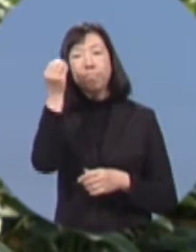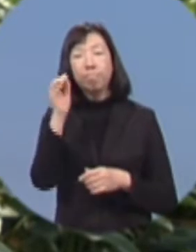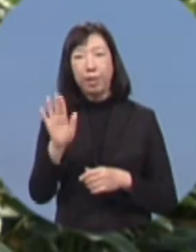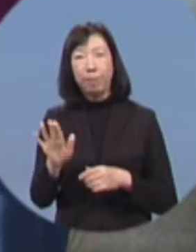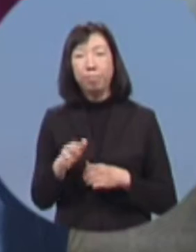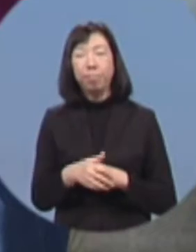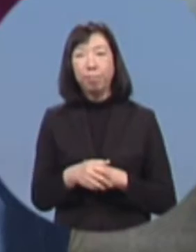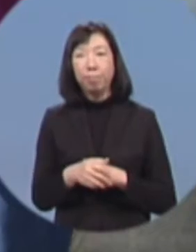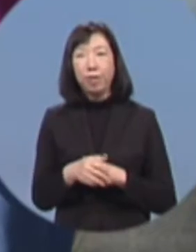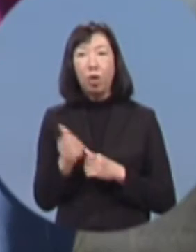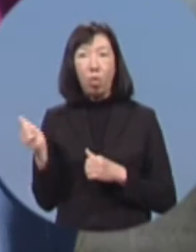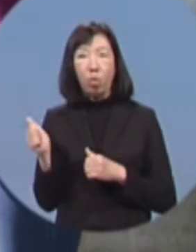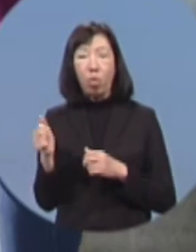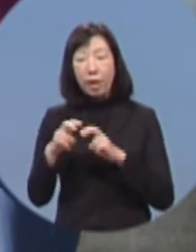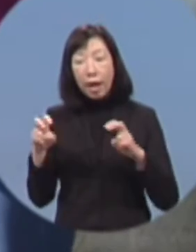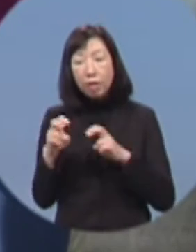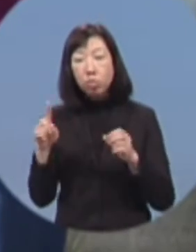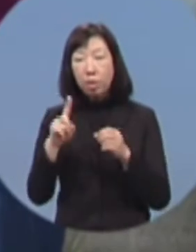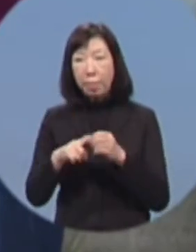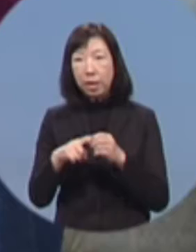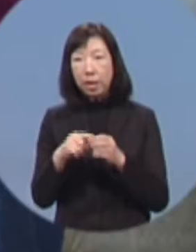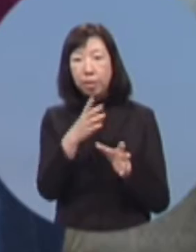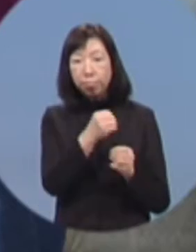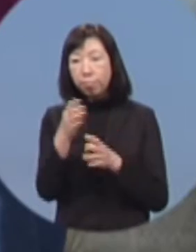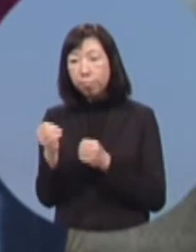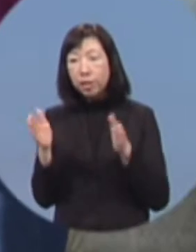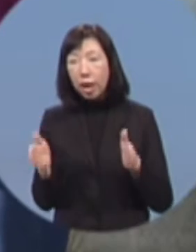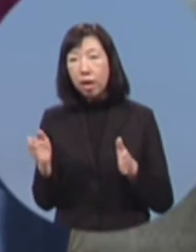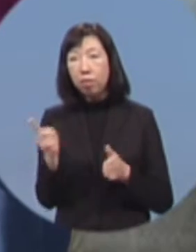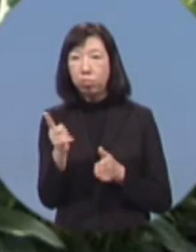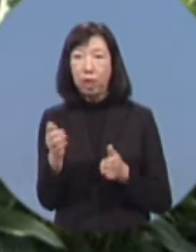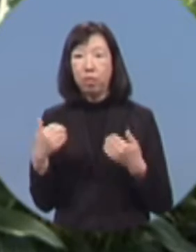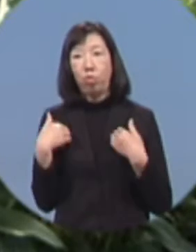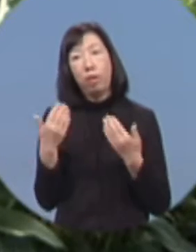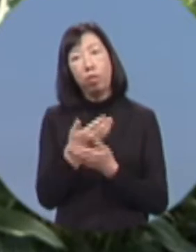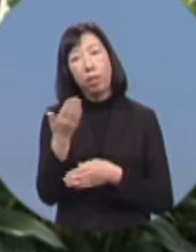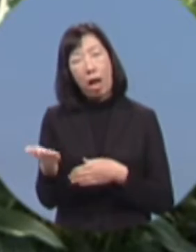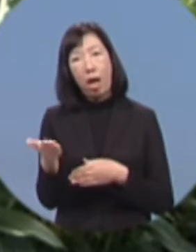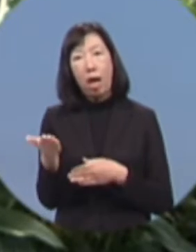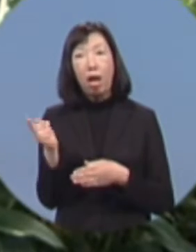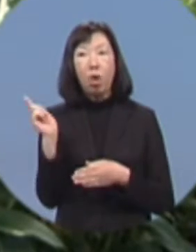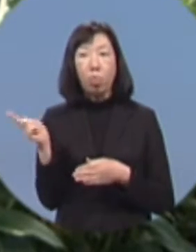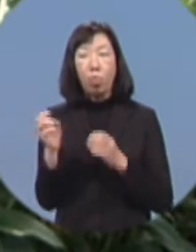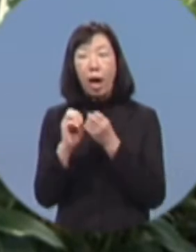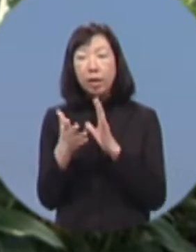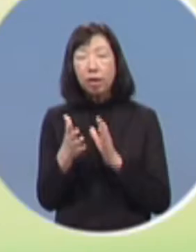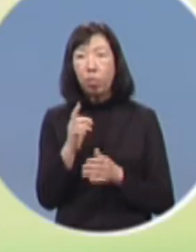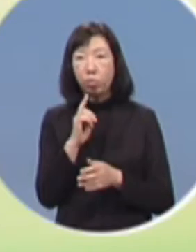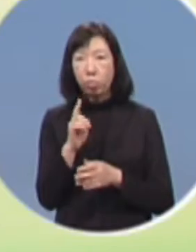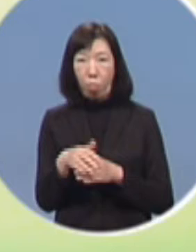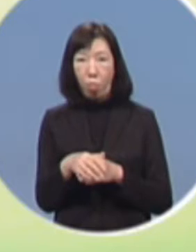です。 ブリリアントベルの開発にはどれくらいの期間がかかったのでしょうか？ このブリリアントベルという品種